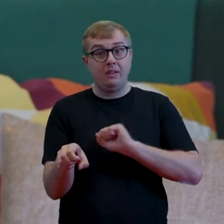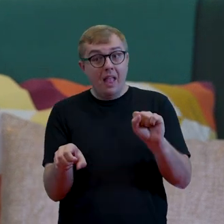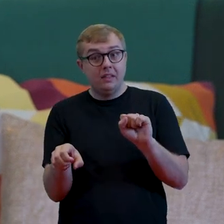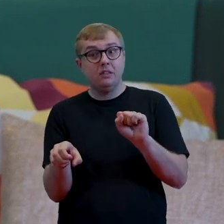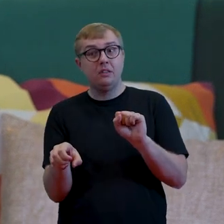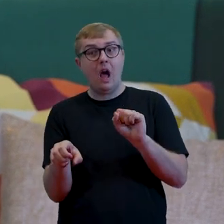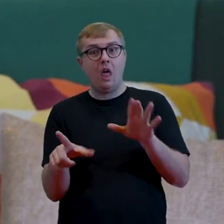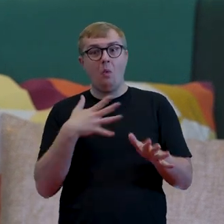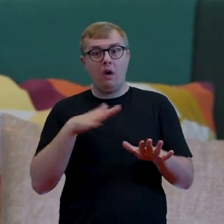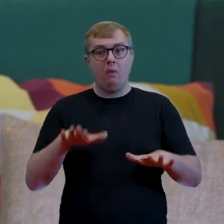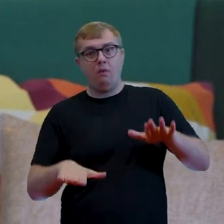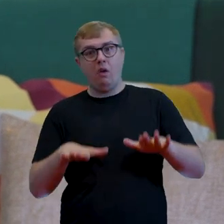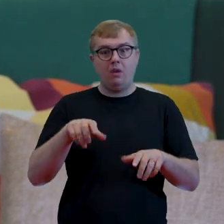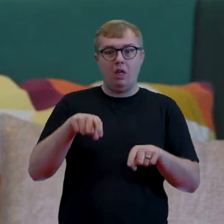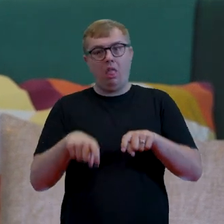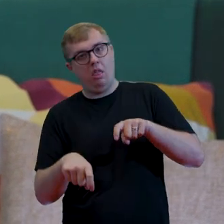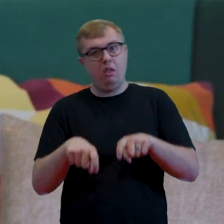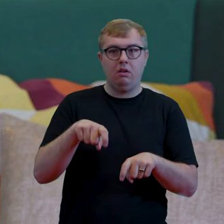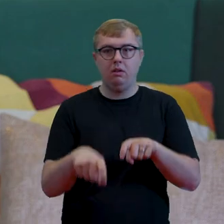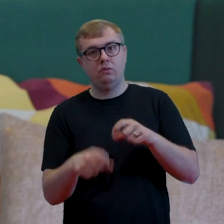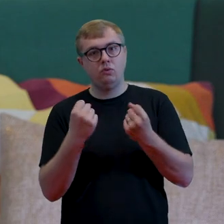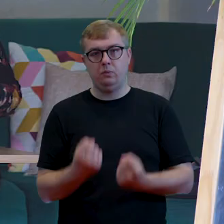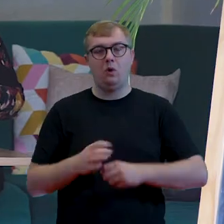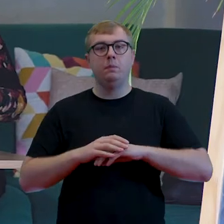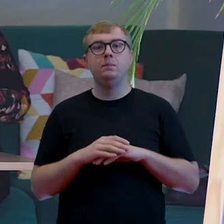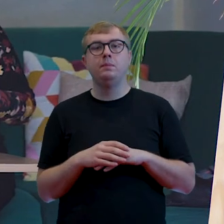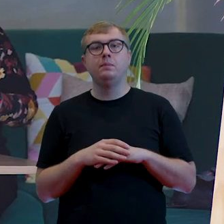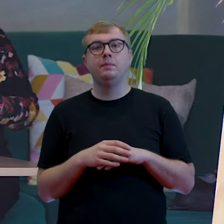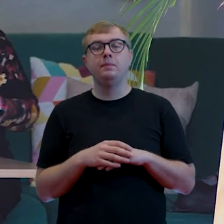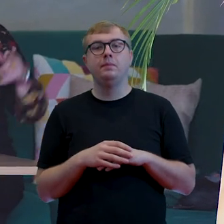jeżeli się złapiesz tego uchwytu to jednak ciężko jest utrzymać tą równowagę